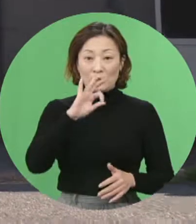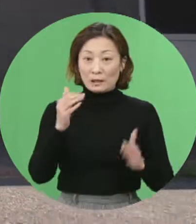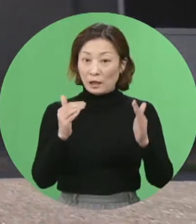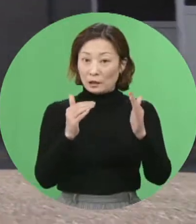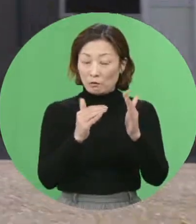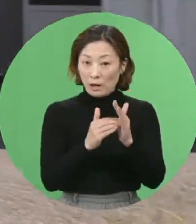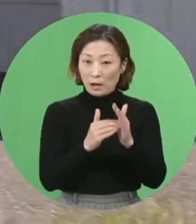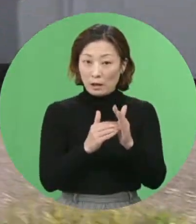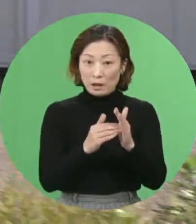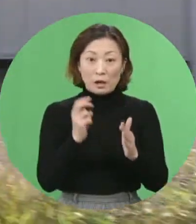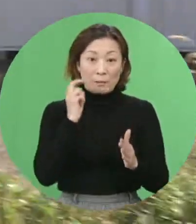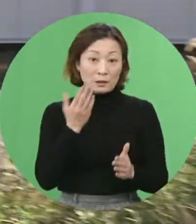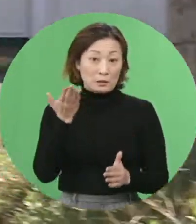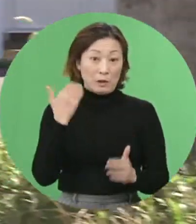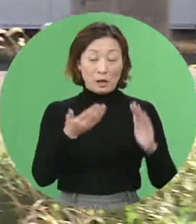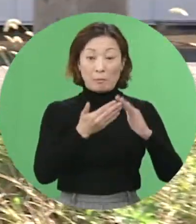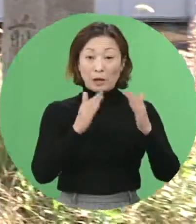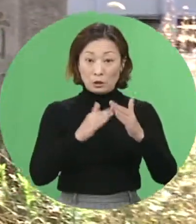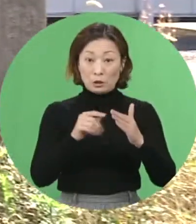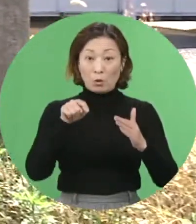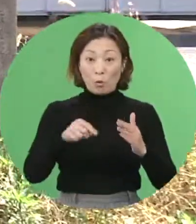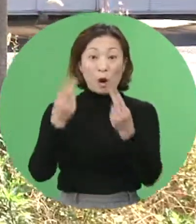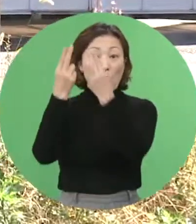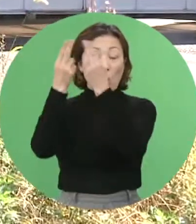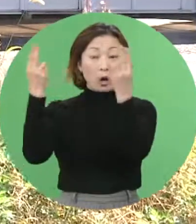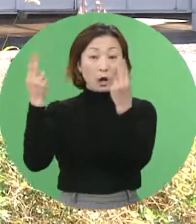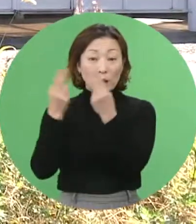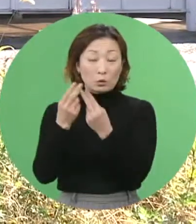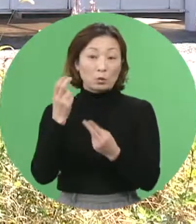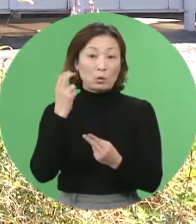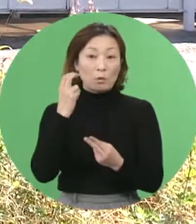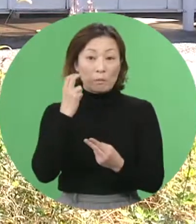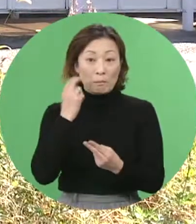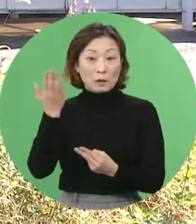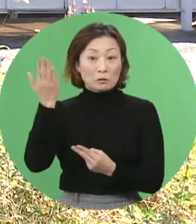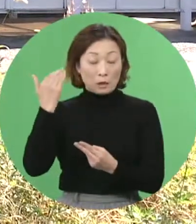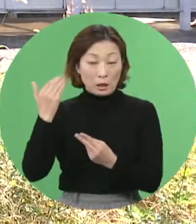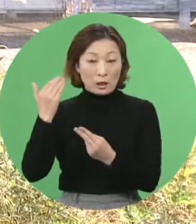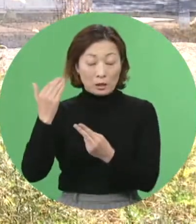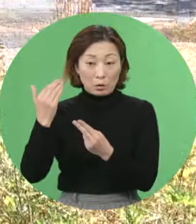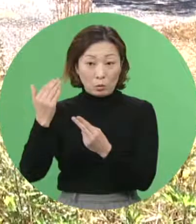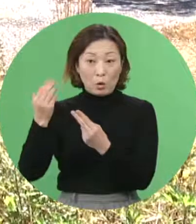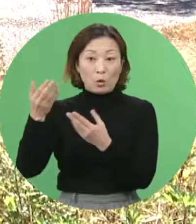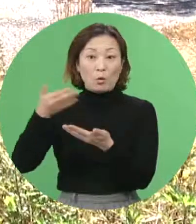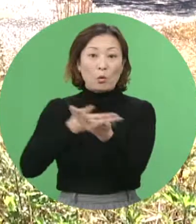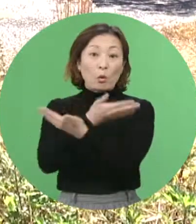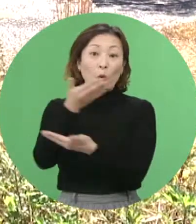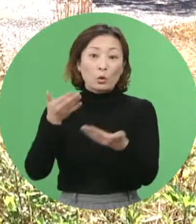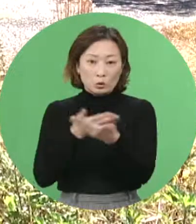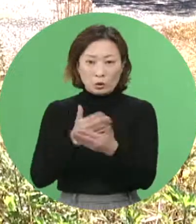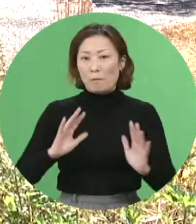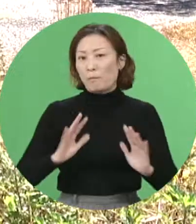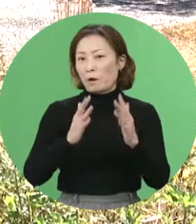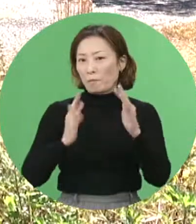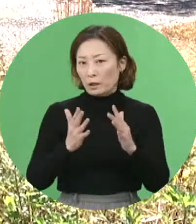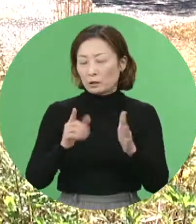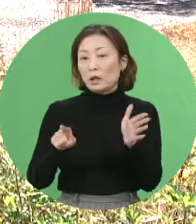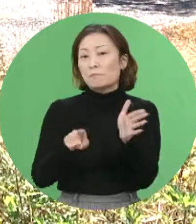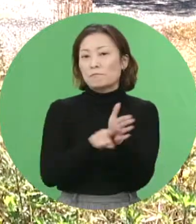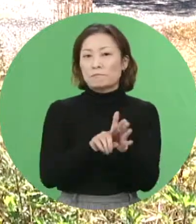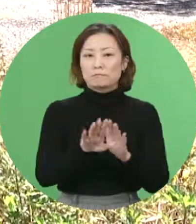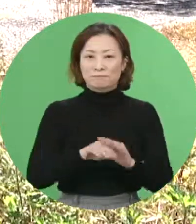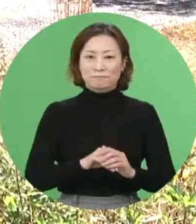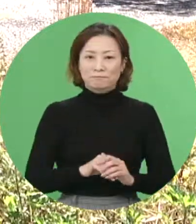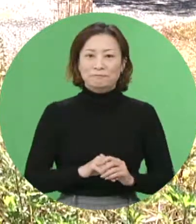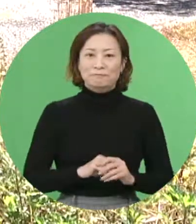金岩松前町は北海道の松前との交易が盛んだったことに由来します。